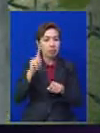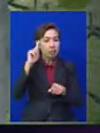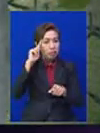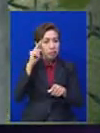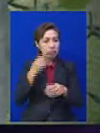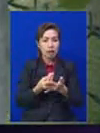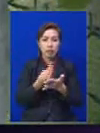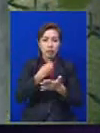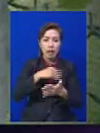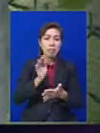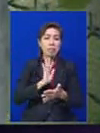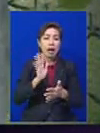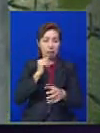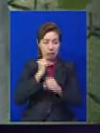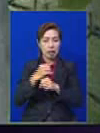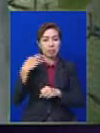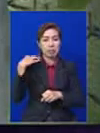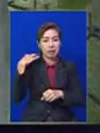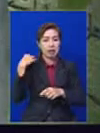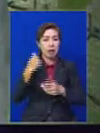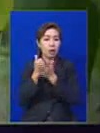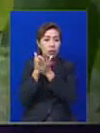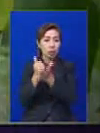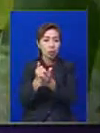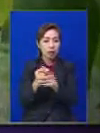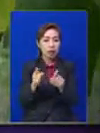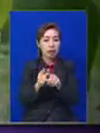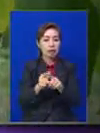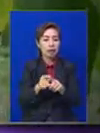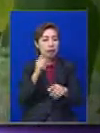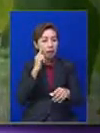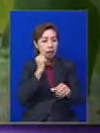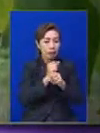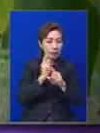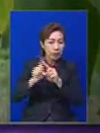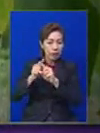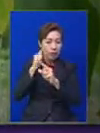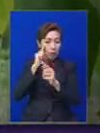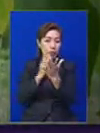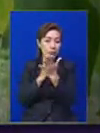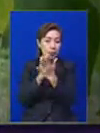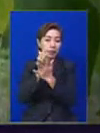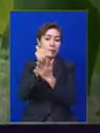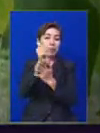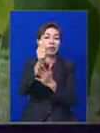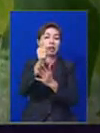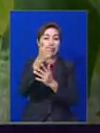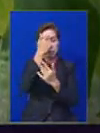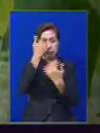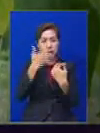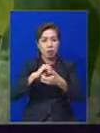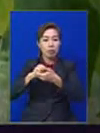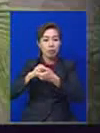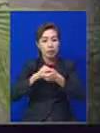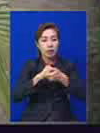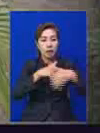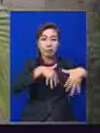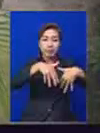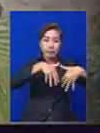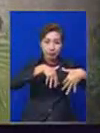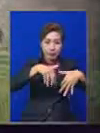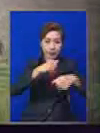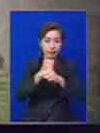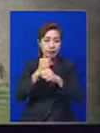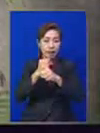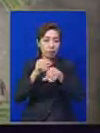ใดๆและเงินที่ได้จากการบูรณาการเล็กๆน้อยๆความสำเร็จจึงเกิดขึ้นจากความร่วมมือของชาวบ้านขยายผ